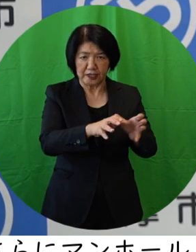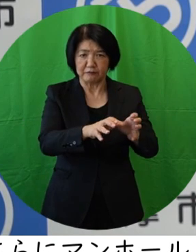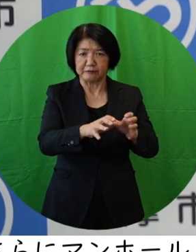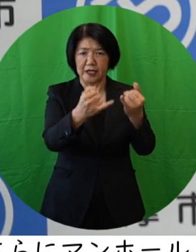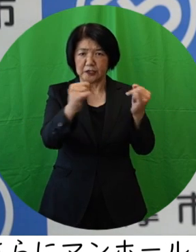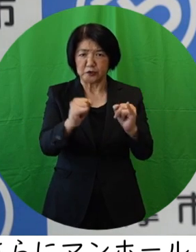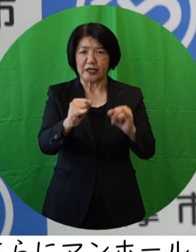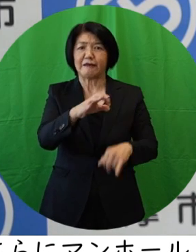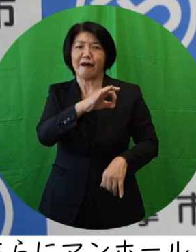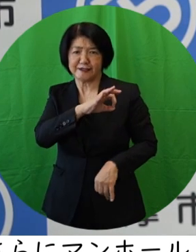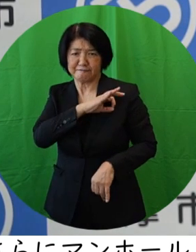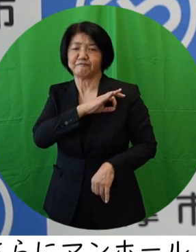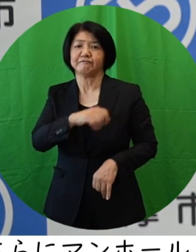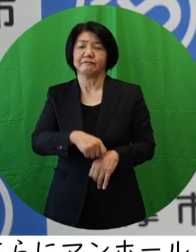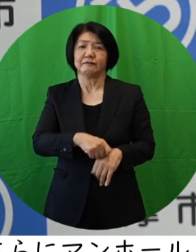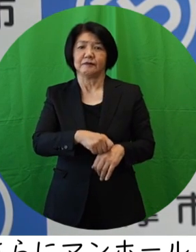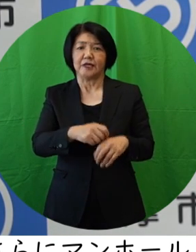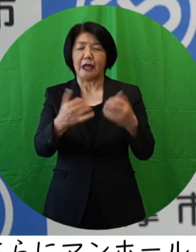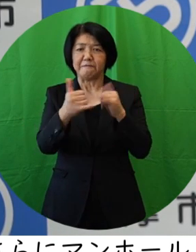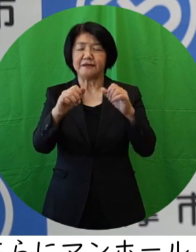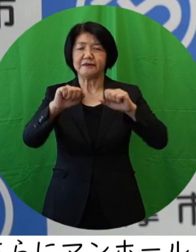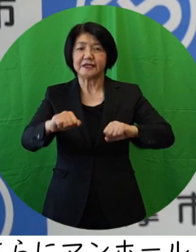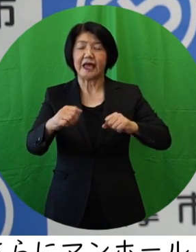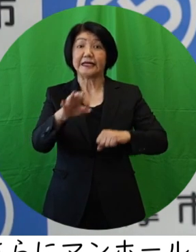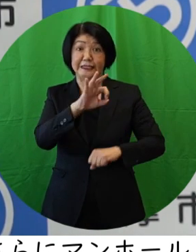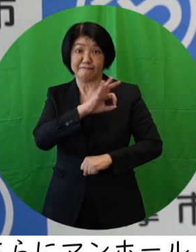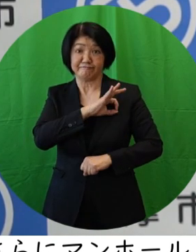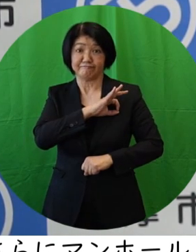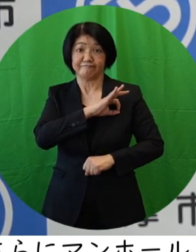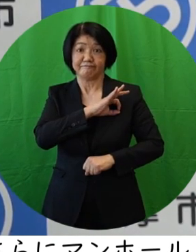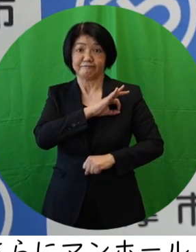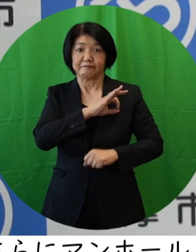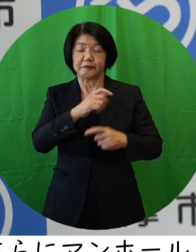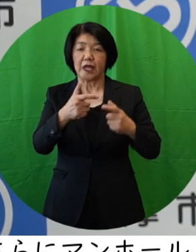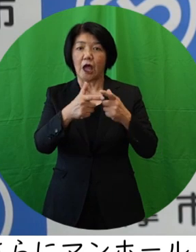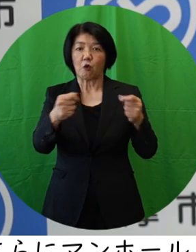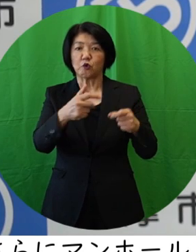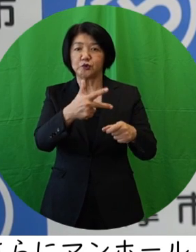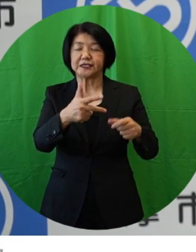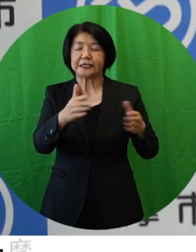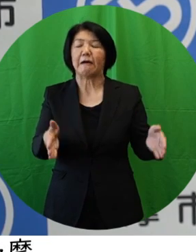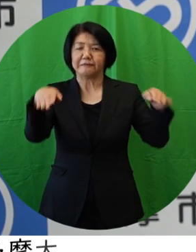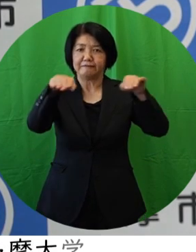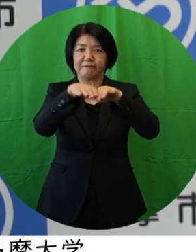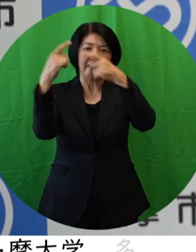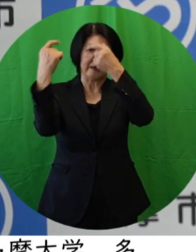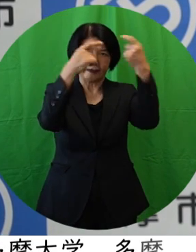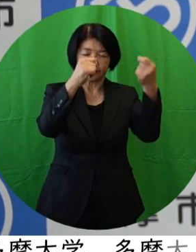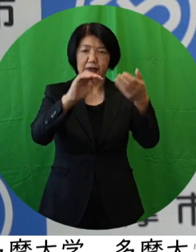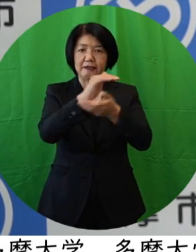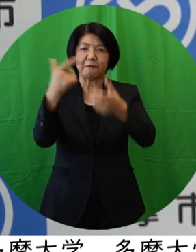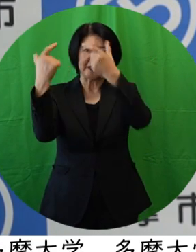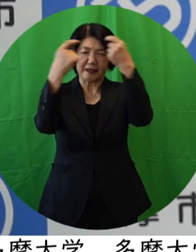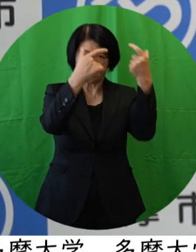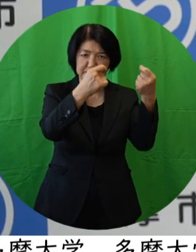消防団員民生委員の他国士館大学多摩